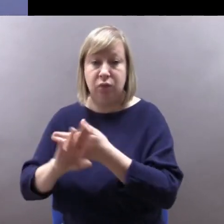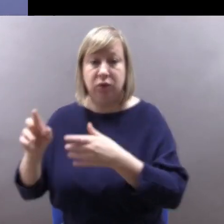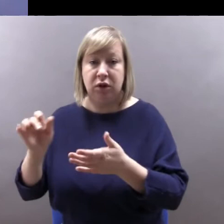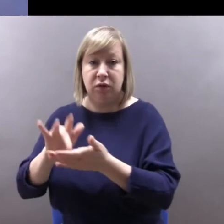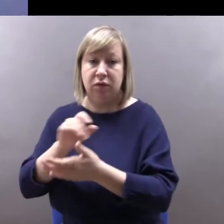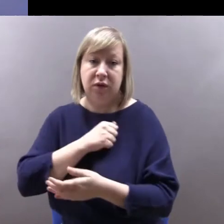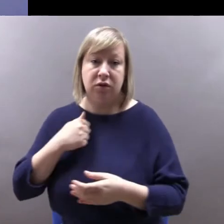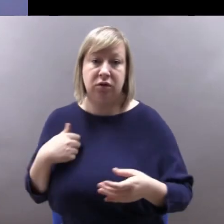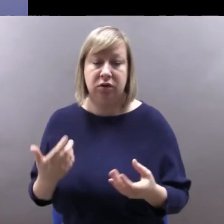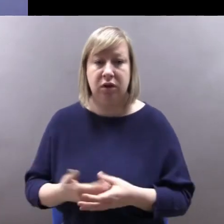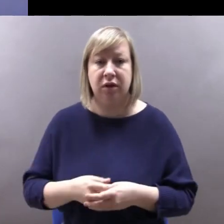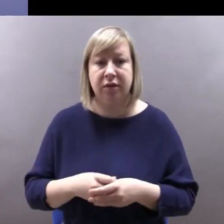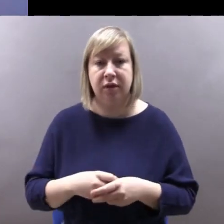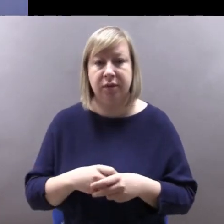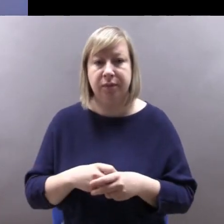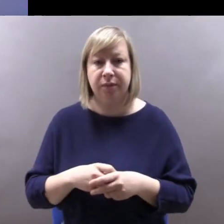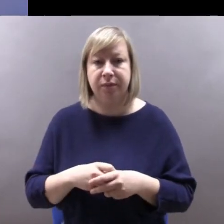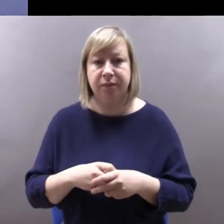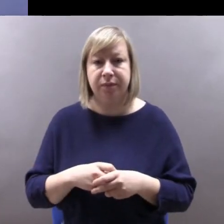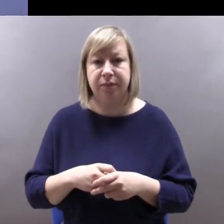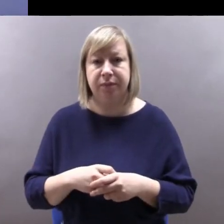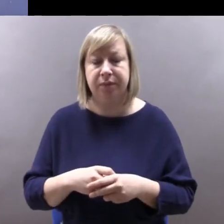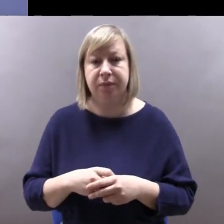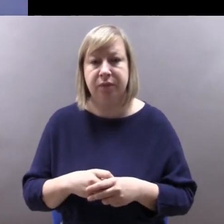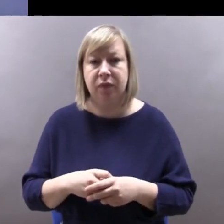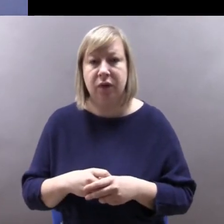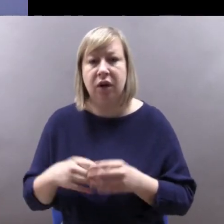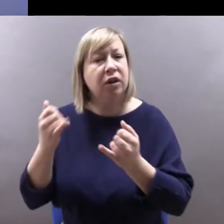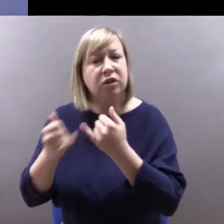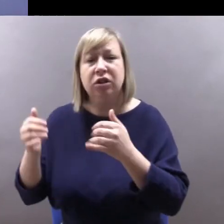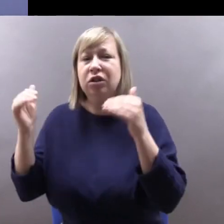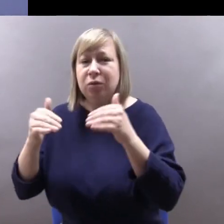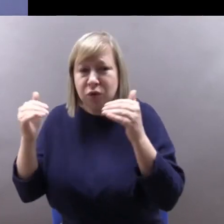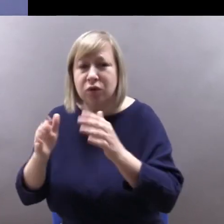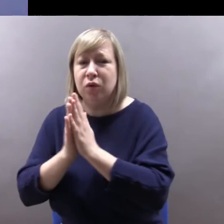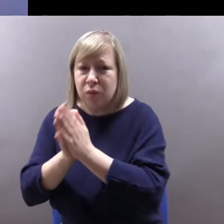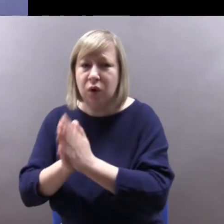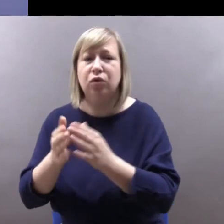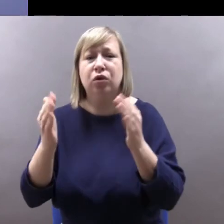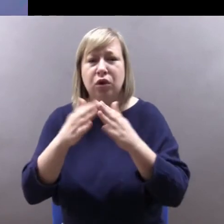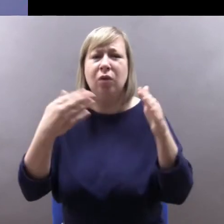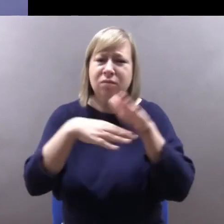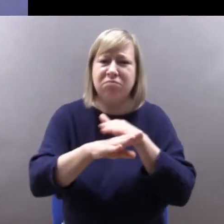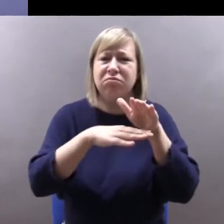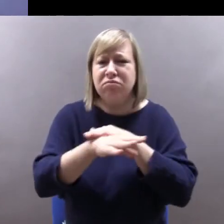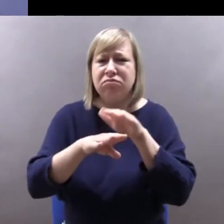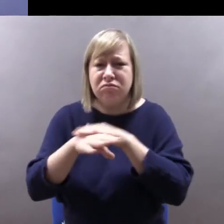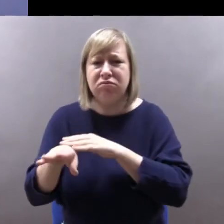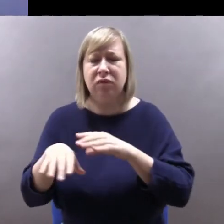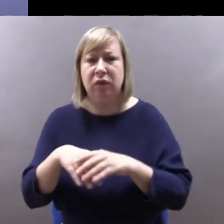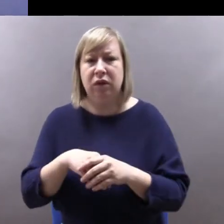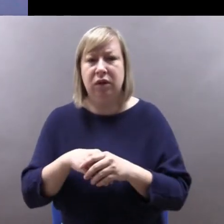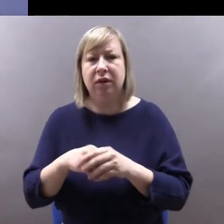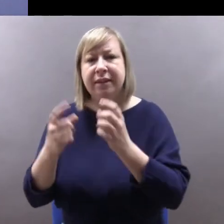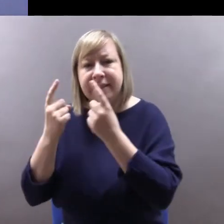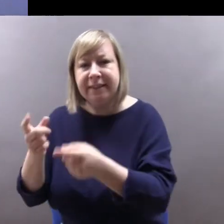żeby nie, jeśli tylko mają możliwość, to żeby wychodziły z domów i same